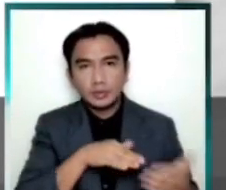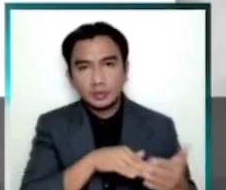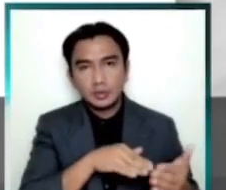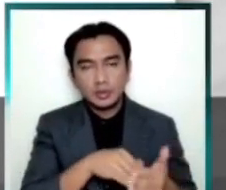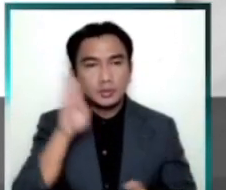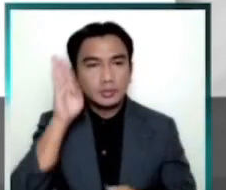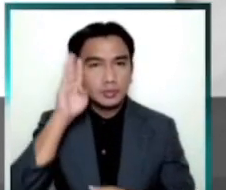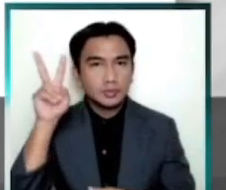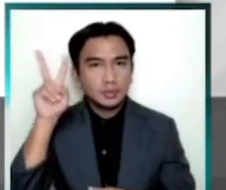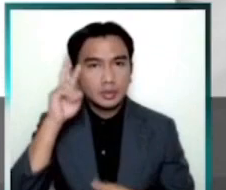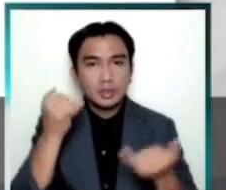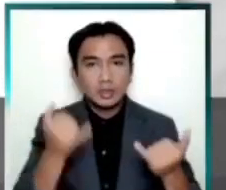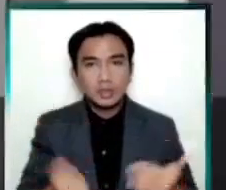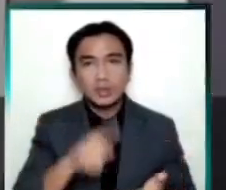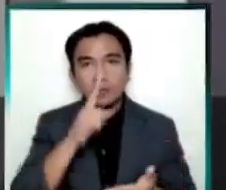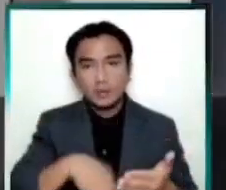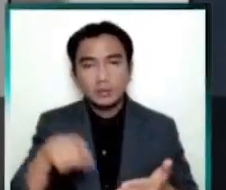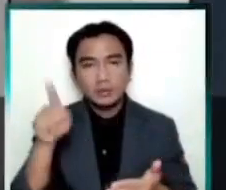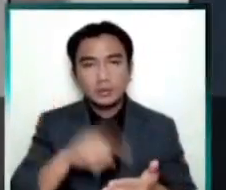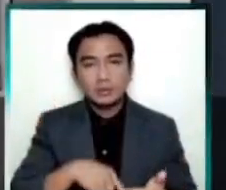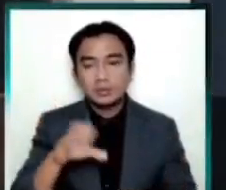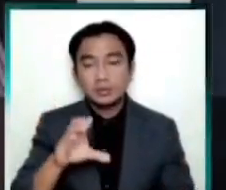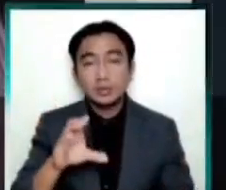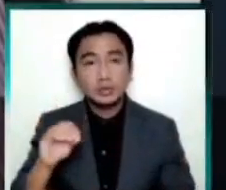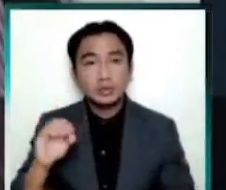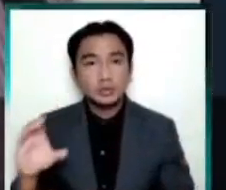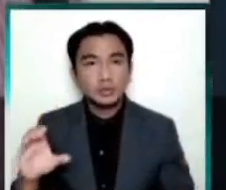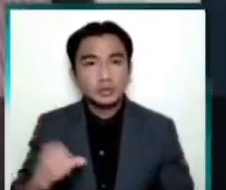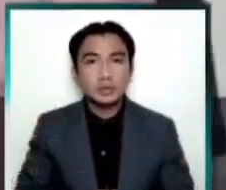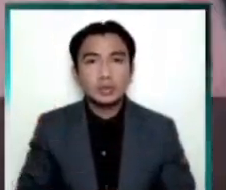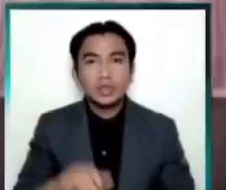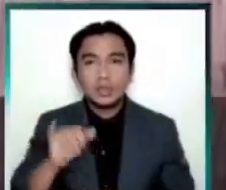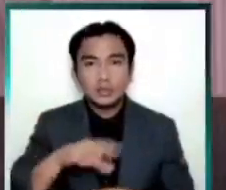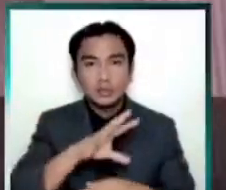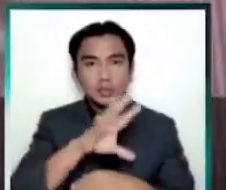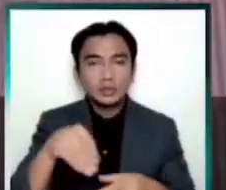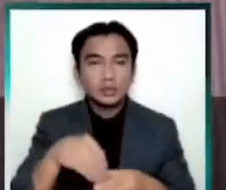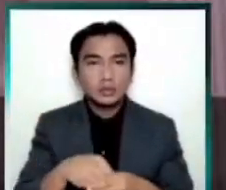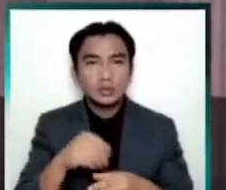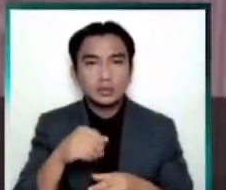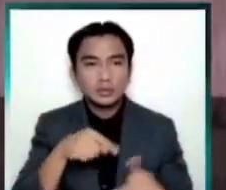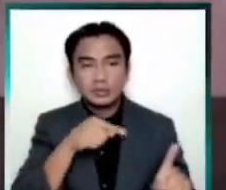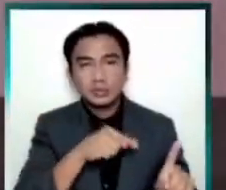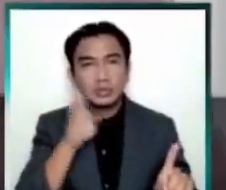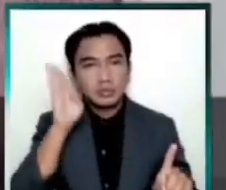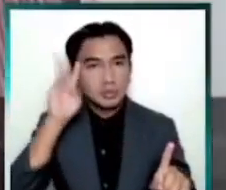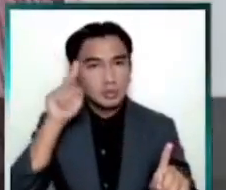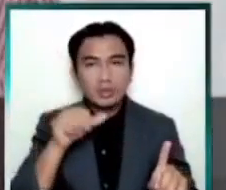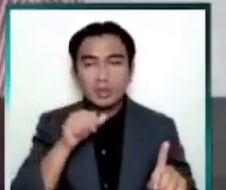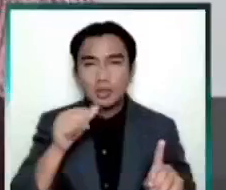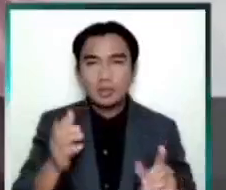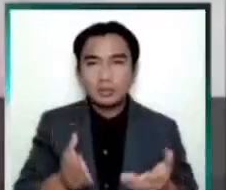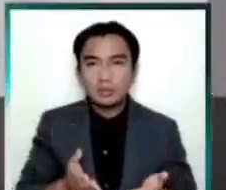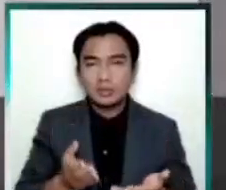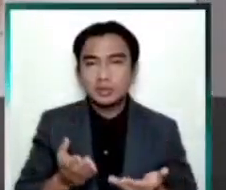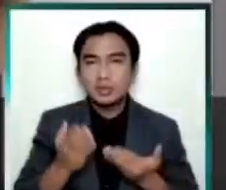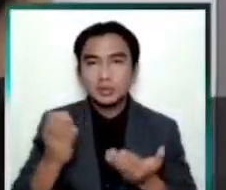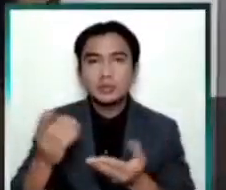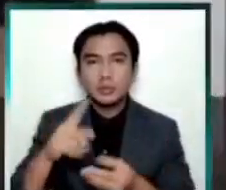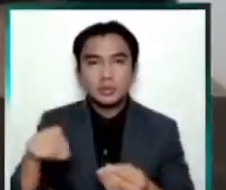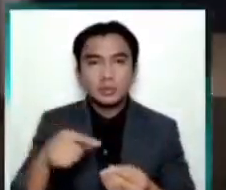kanselahin ang certificate of candidacy niya. Ito ay may kinalaman sa di pagka-file ni Bongbong Marcos ng income tax return mula 1982